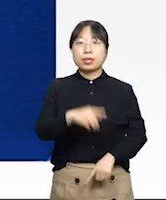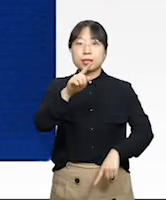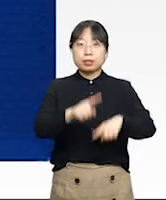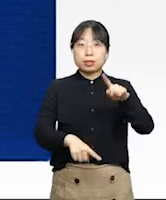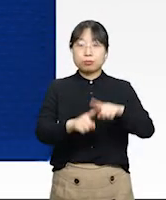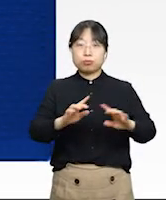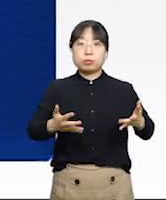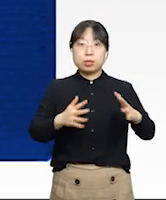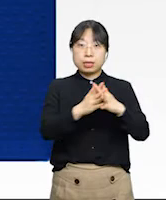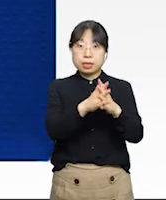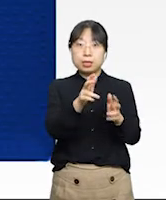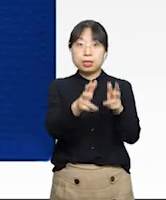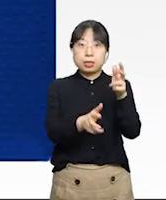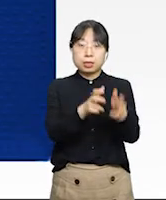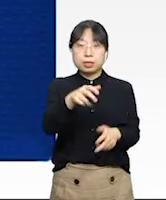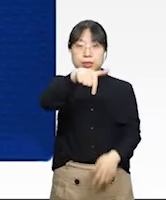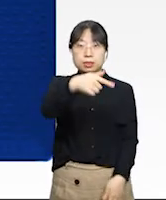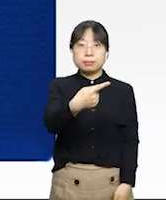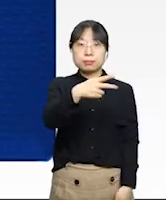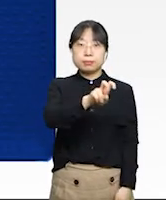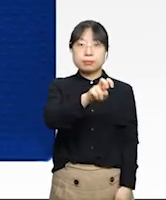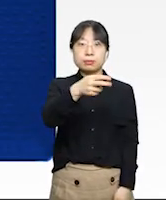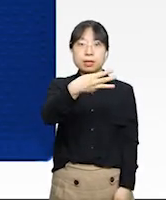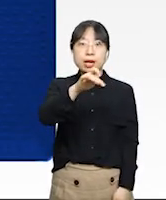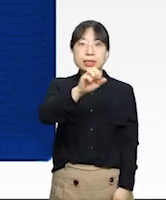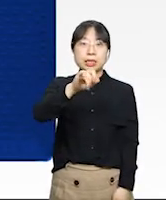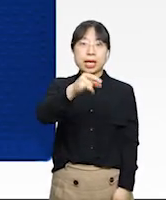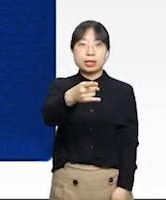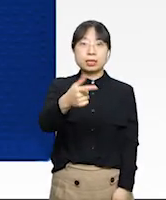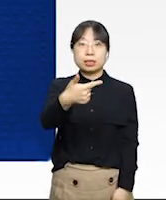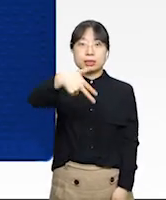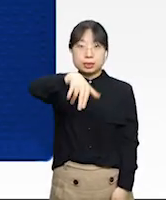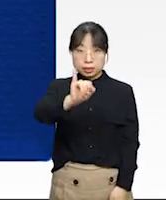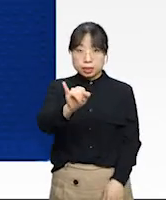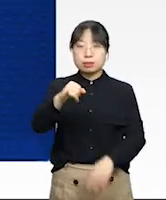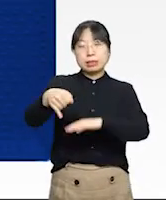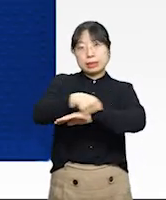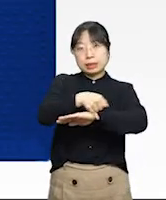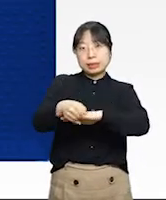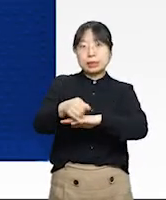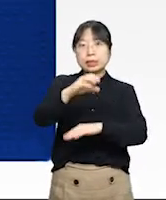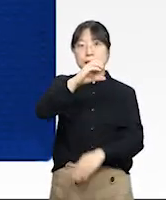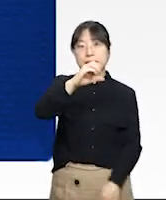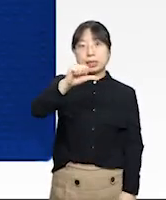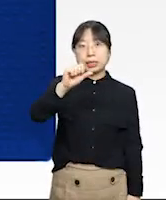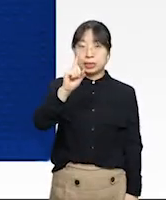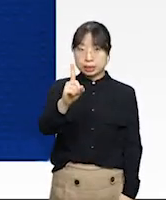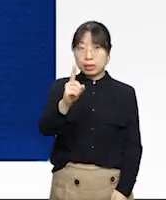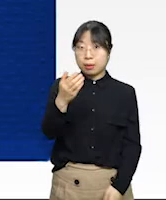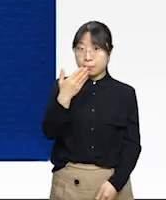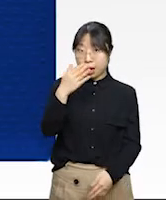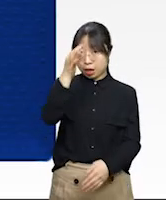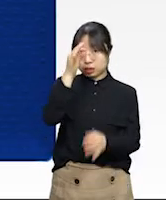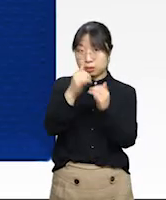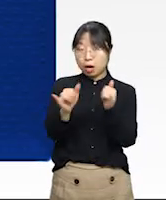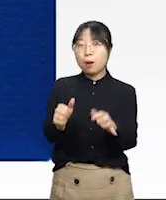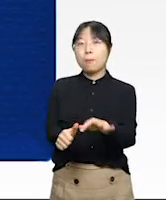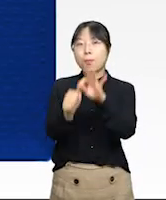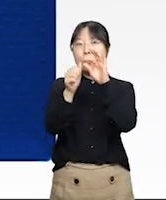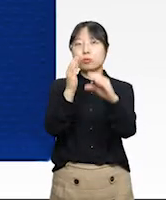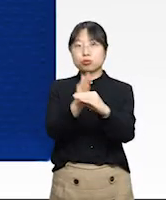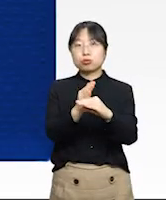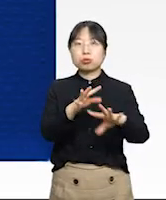토목건설기업인 주식회사 금라ENG에서 토목설계와 CAD 가능자를 모집합니다. 전기장비